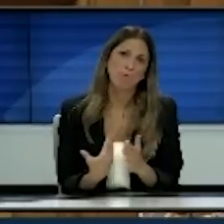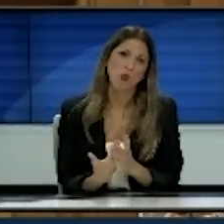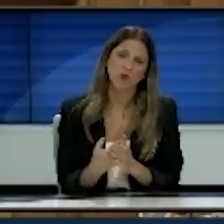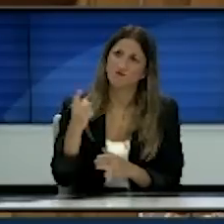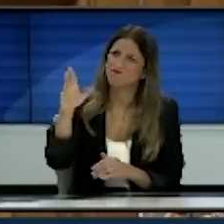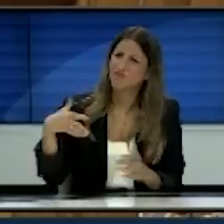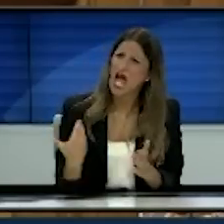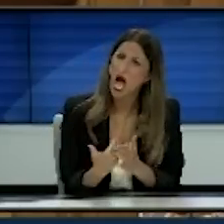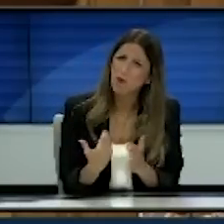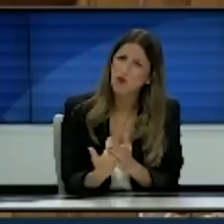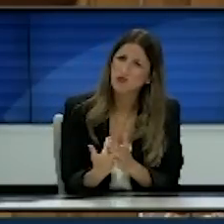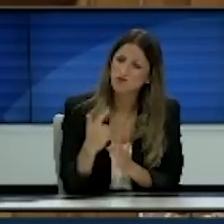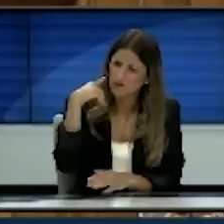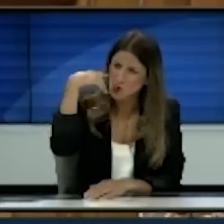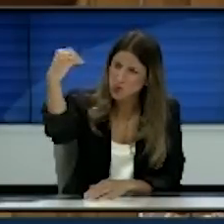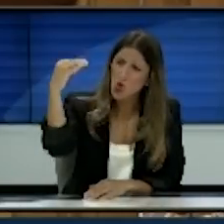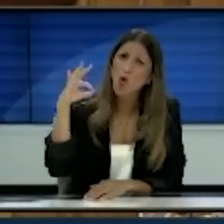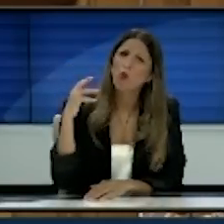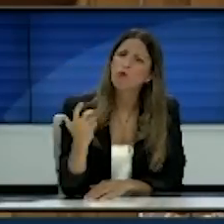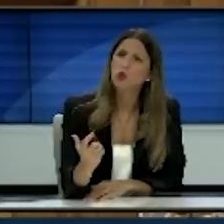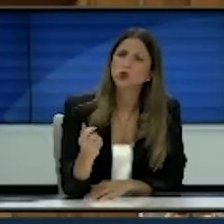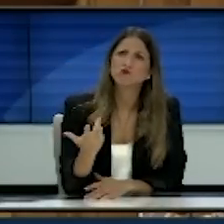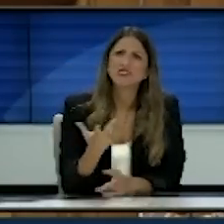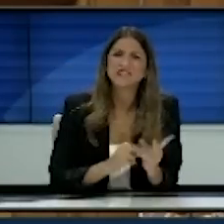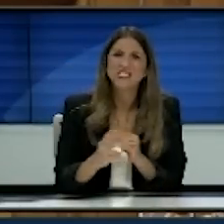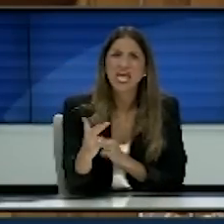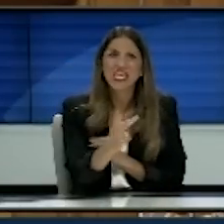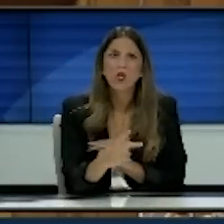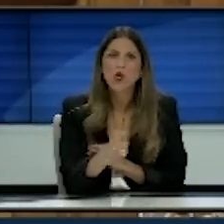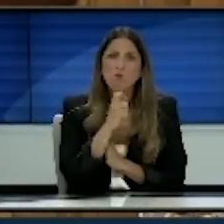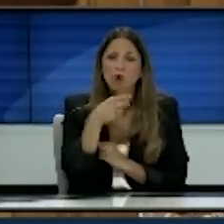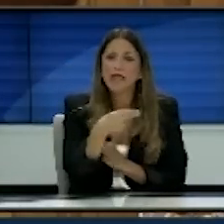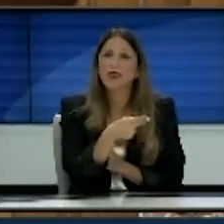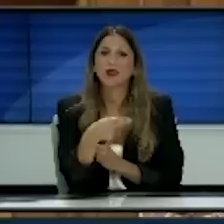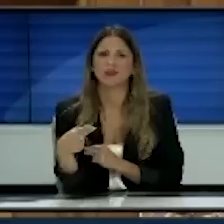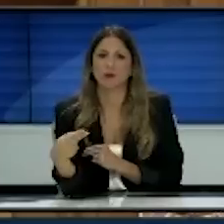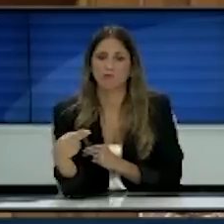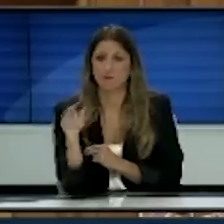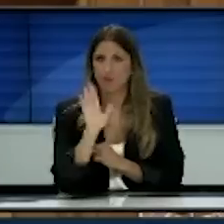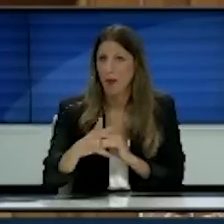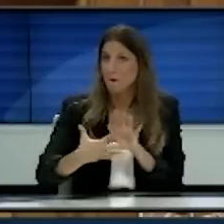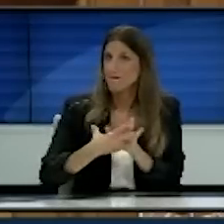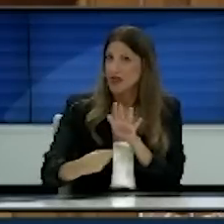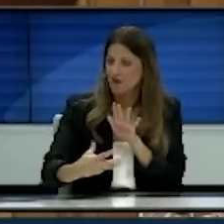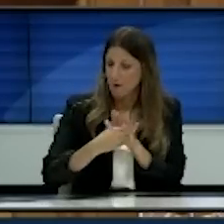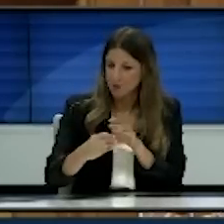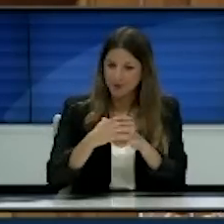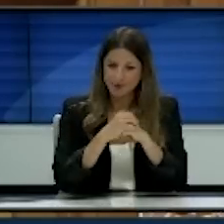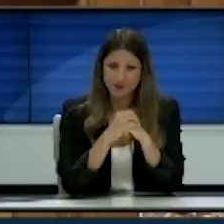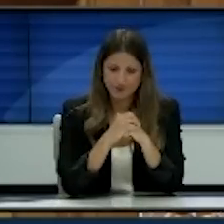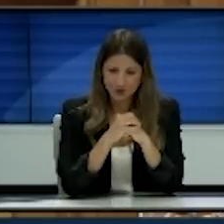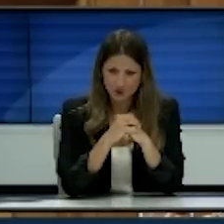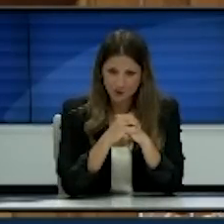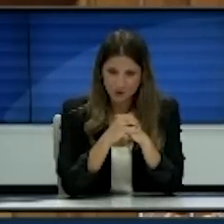αντίληψή σας για το τι ορίζεται ως κοινωνική πολιτική. Πού είναι, για παράδειγμα, για